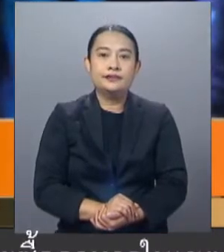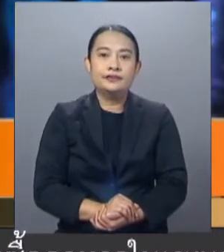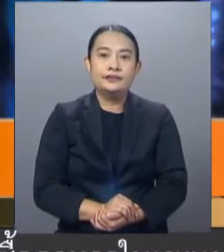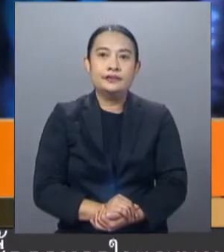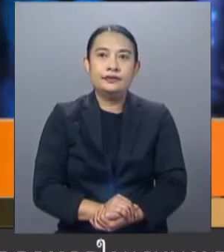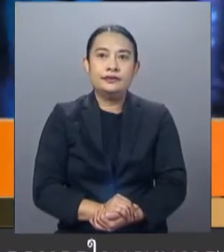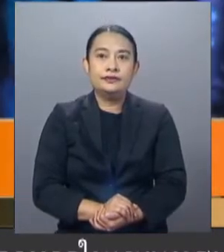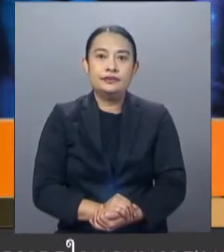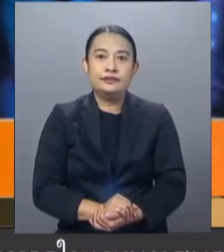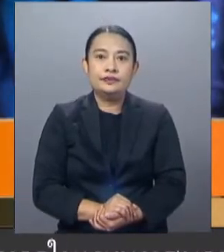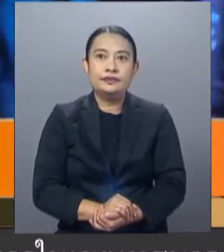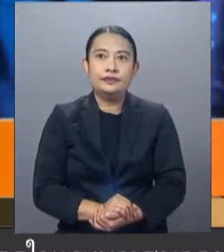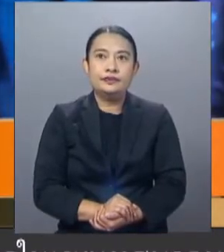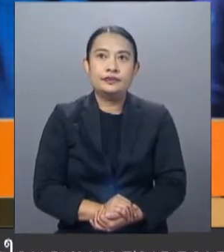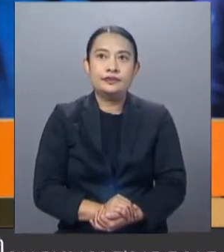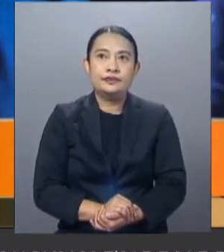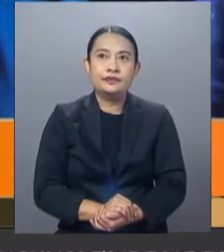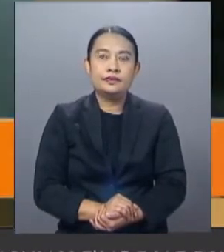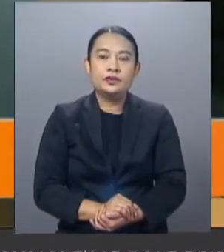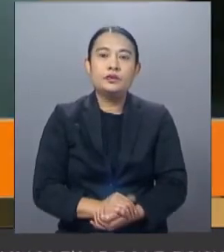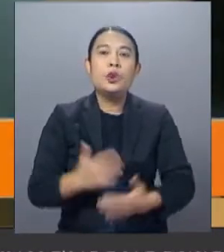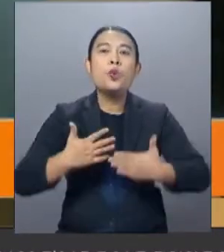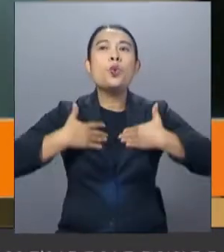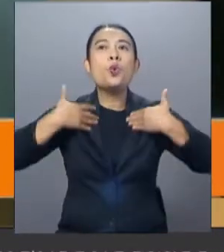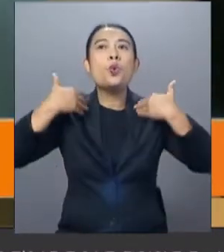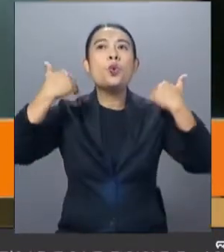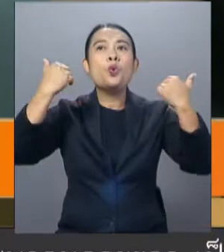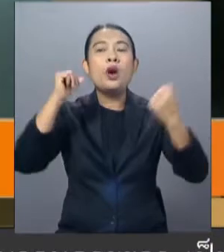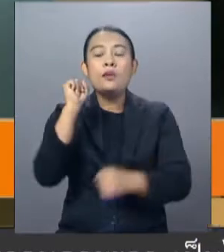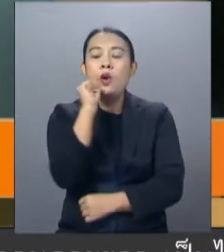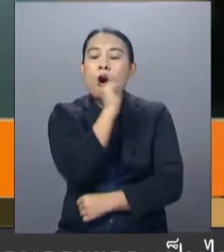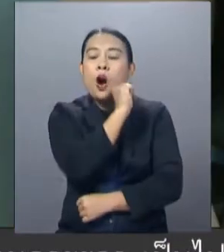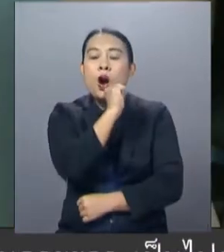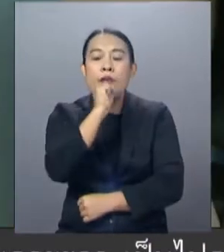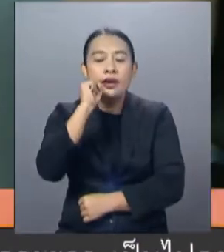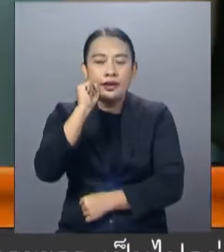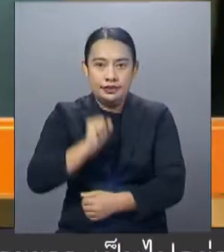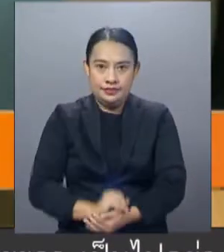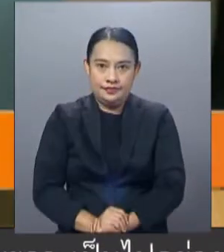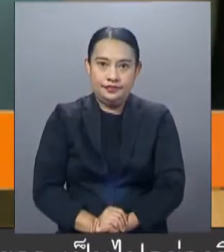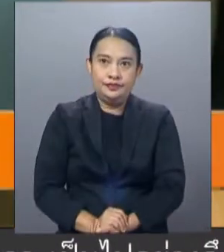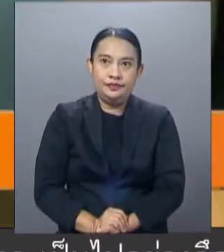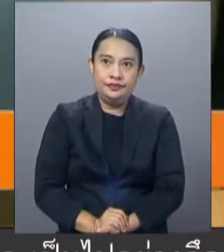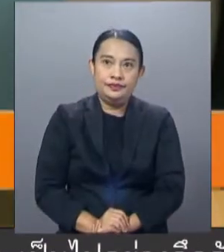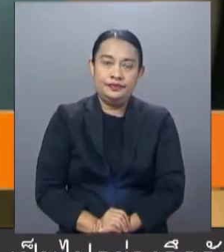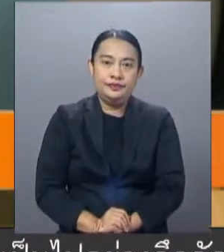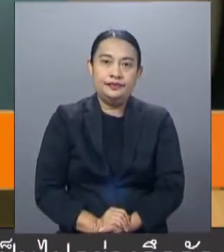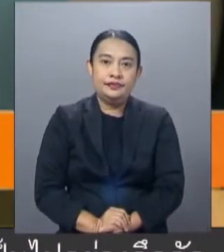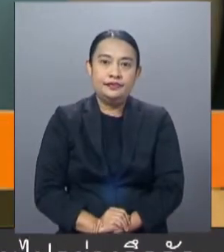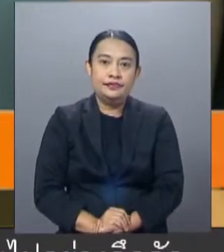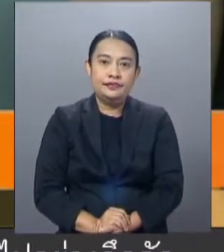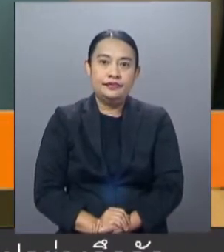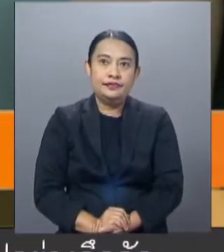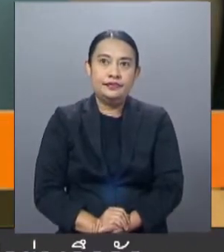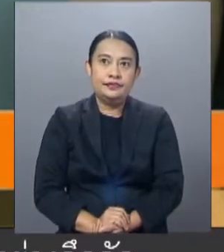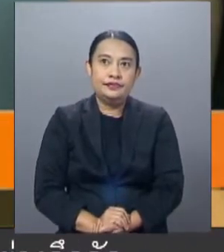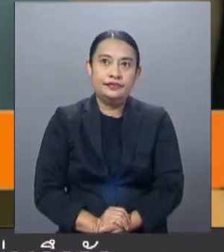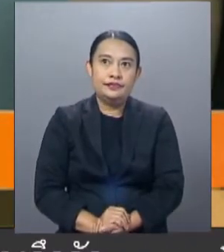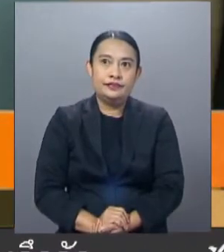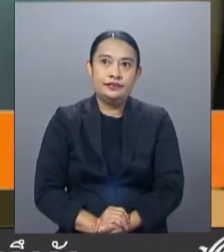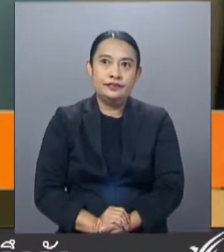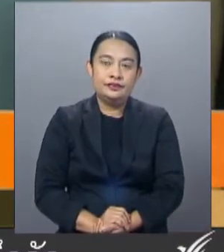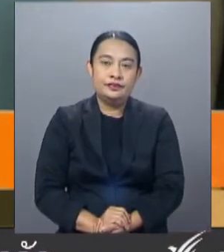ก็มีความสุขกับการร้องเพลง ร้องเพลงอะไรบ้างคะ ก็เป็นอาญาอึงเกน่